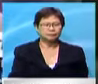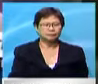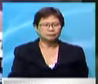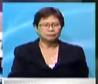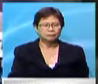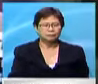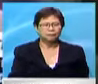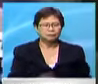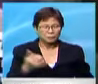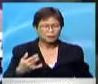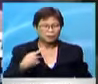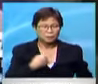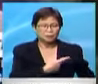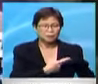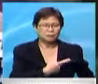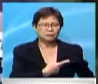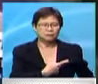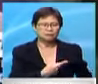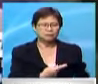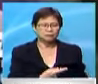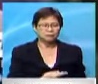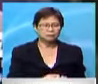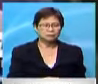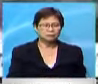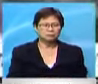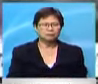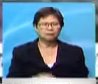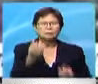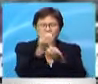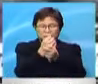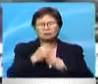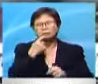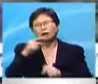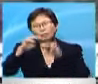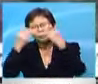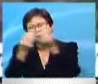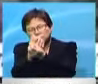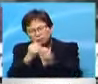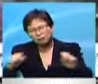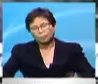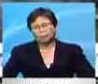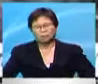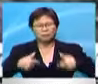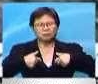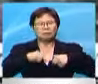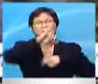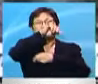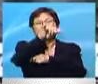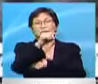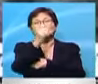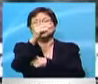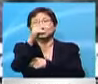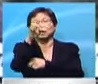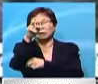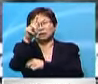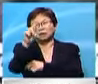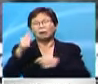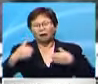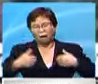kita waspada ke warga masyarakat dulu yang penting selamatkan Jakarta turut diramal mengalami